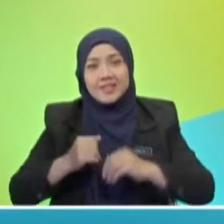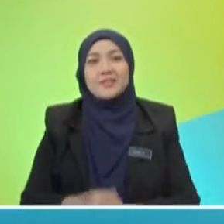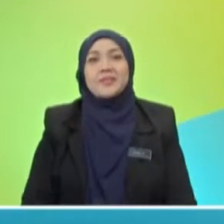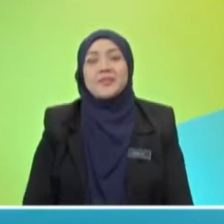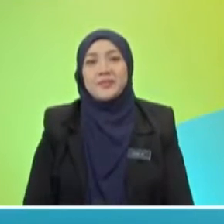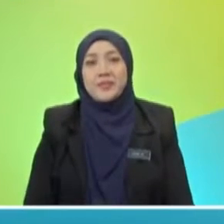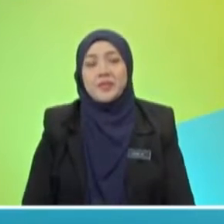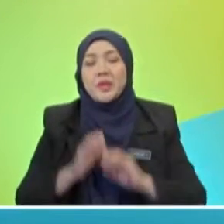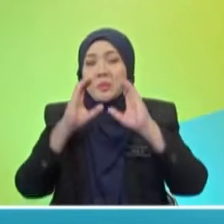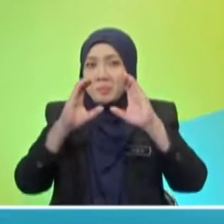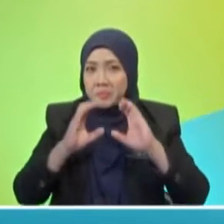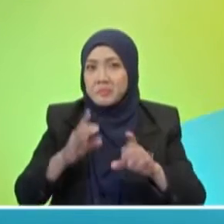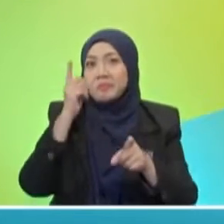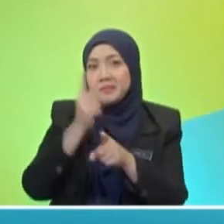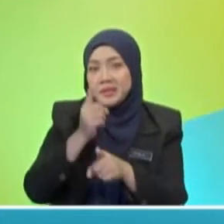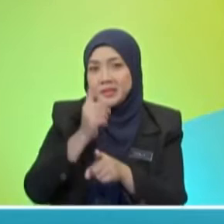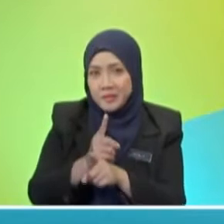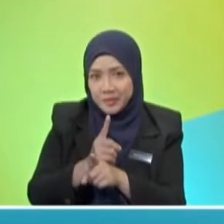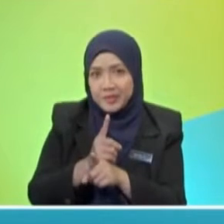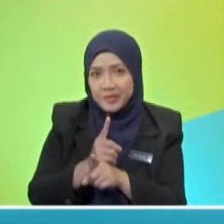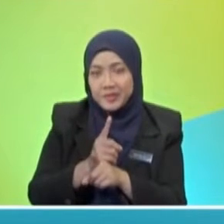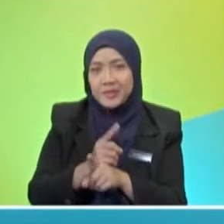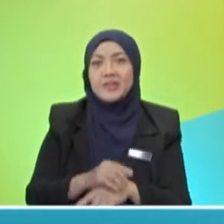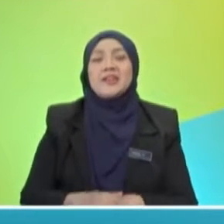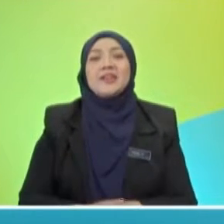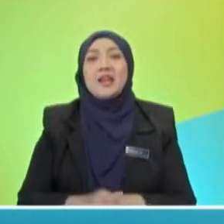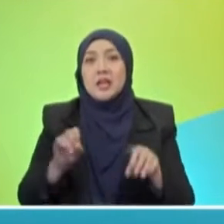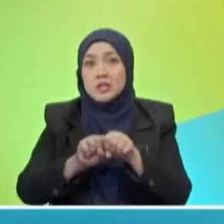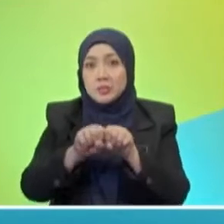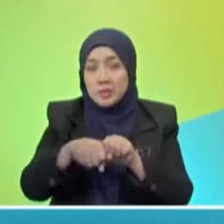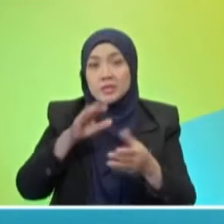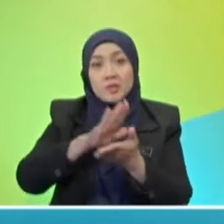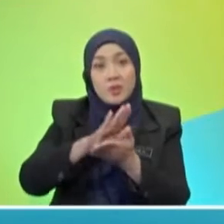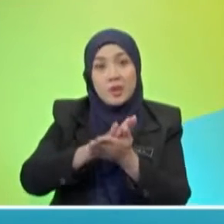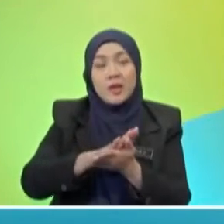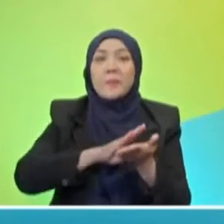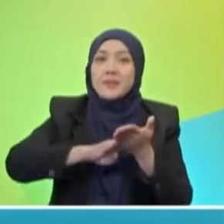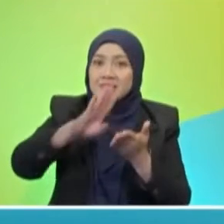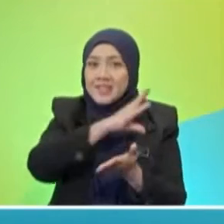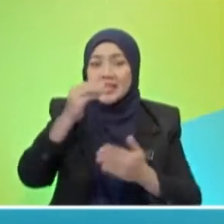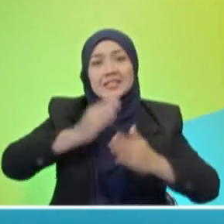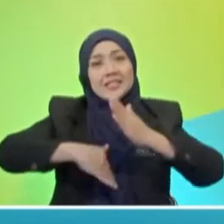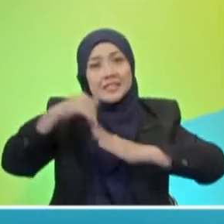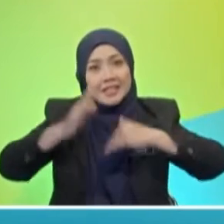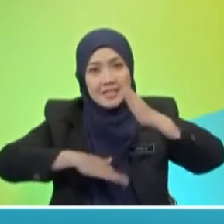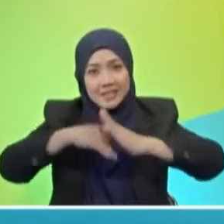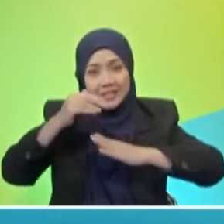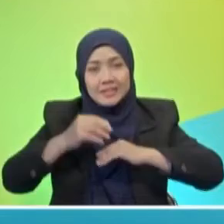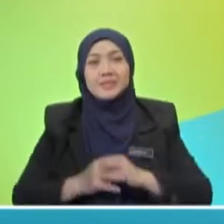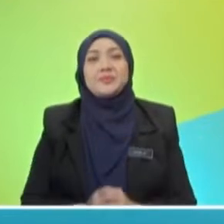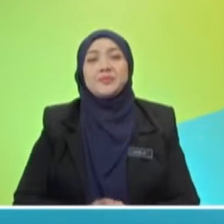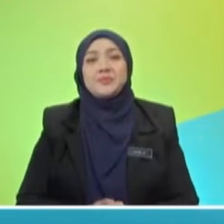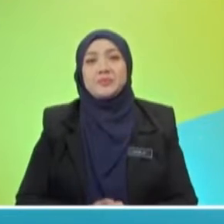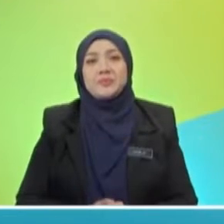bagus. Betul. Saya dan rakan-rakan mengutip sampah supaya sekolah bersih dan selesa. Ainul